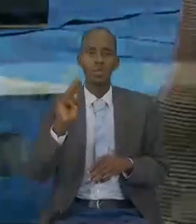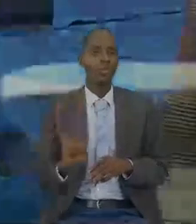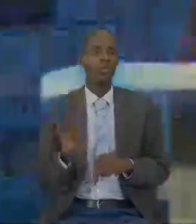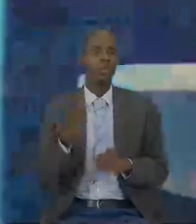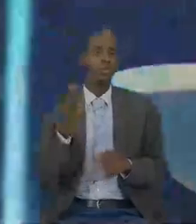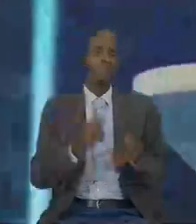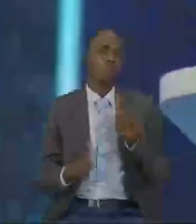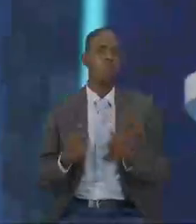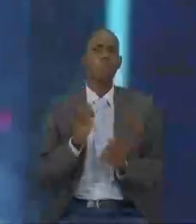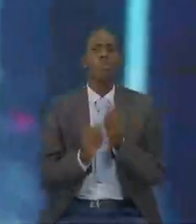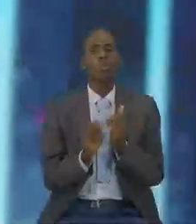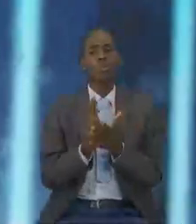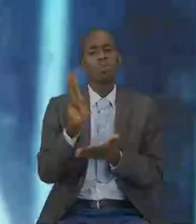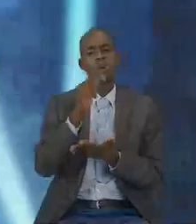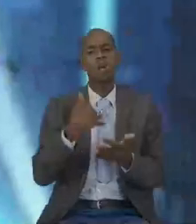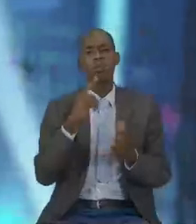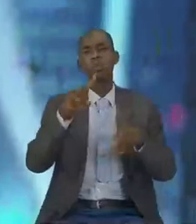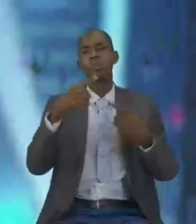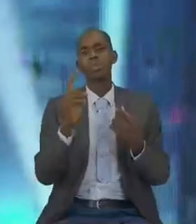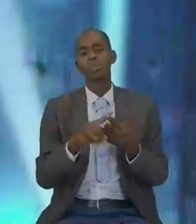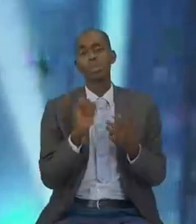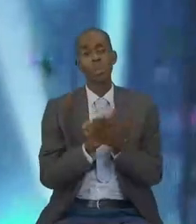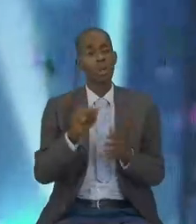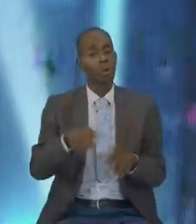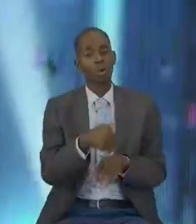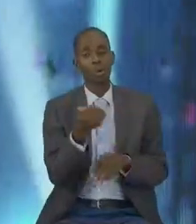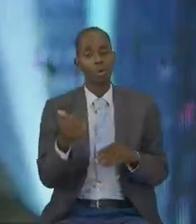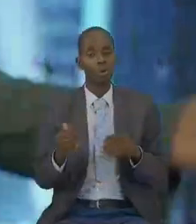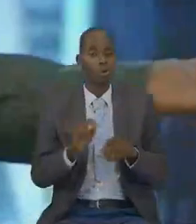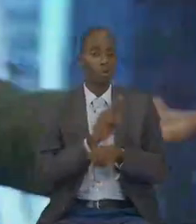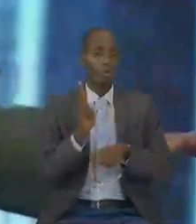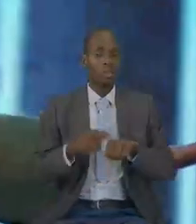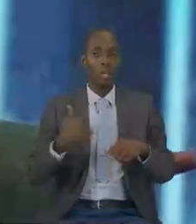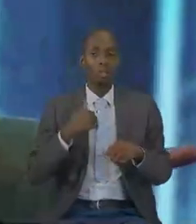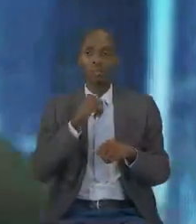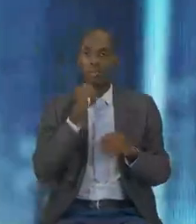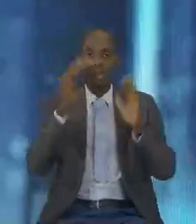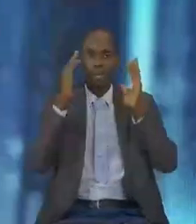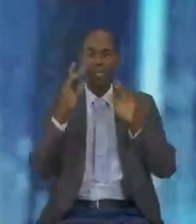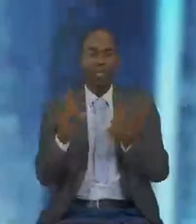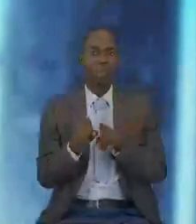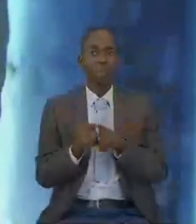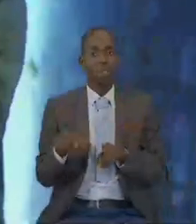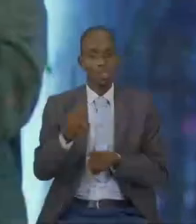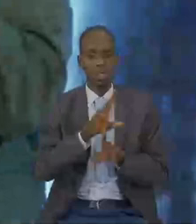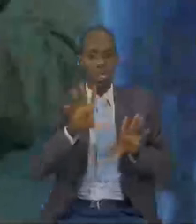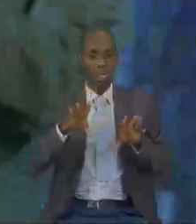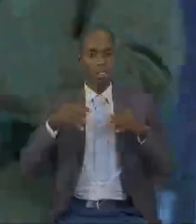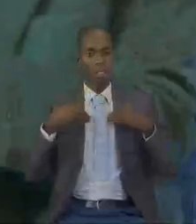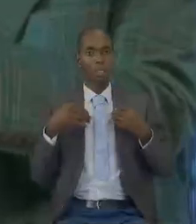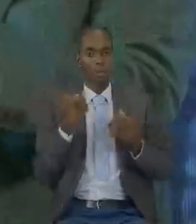lu? Quelle université as-tu même fréquenté? Que toutes ces nations-là également n'ont pas eu.